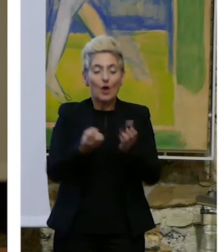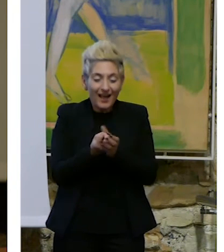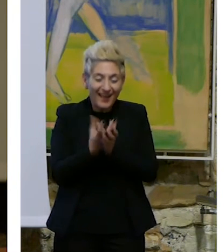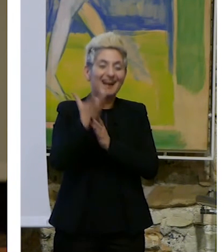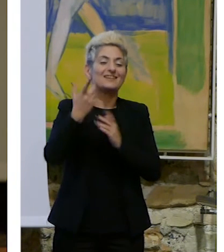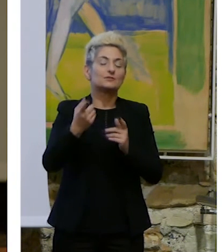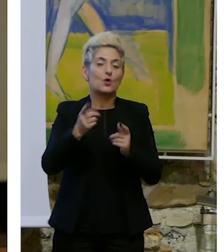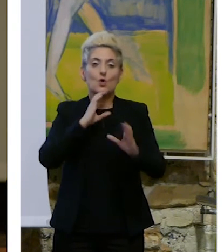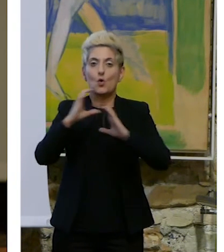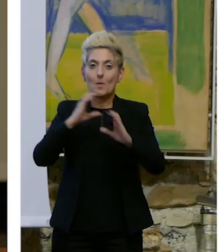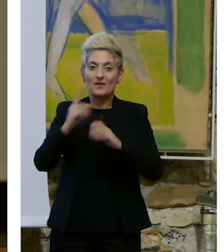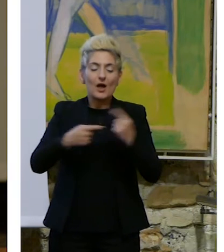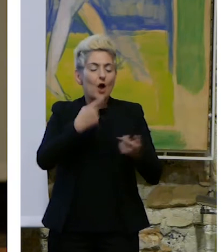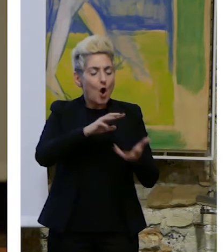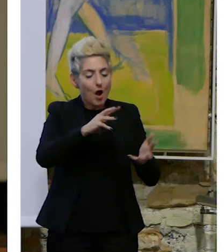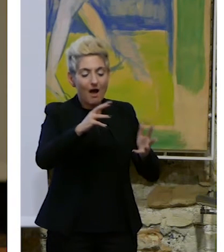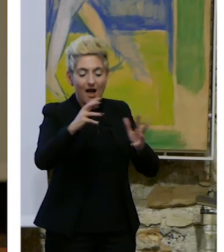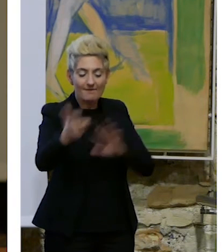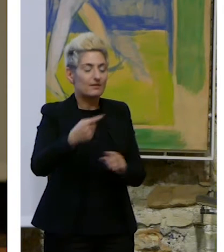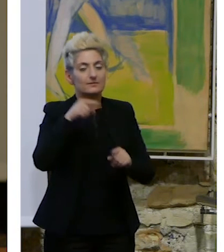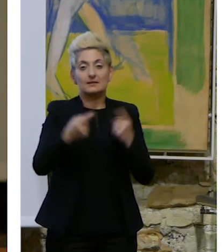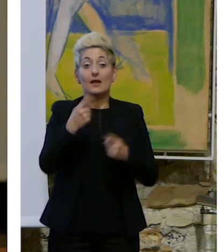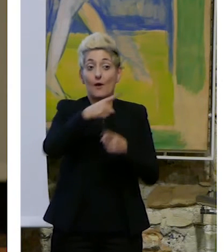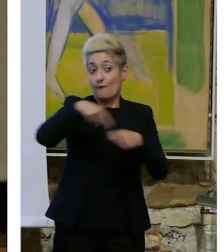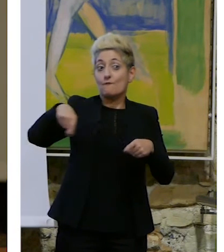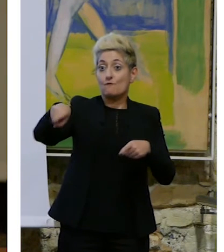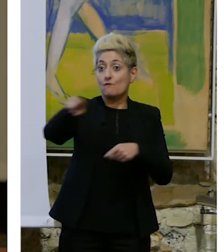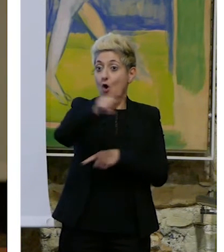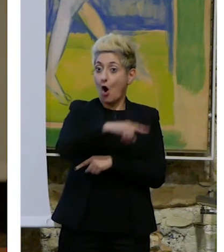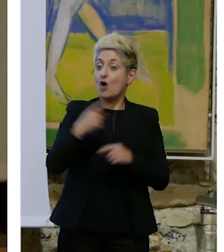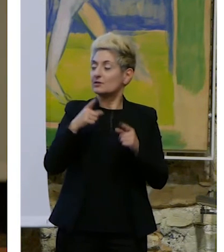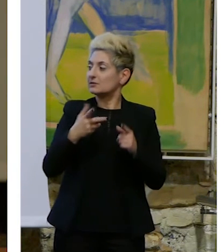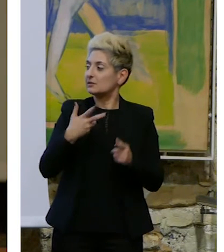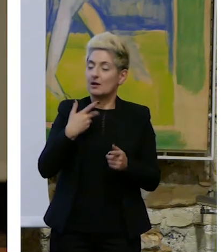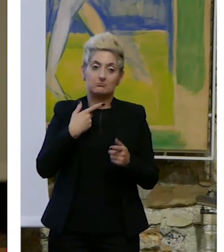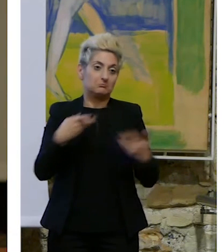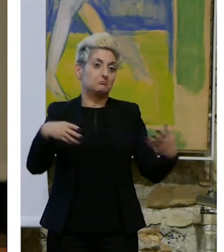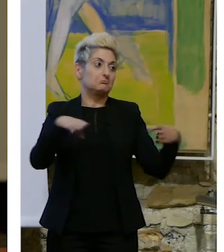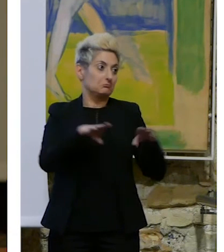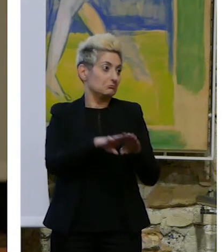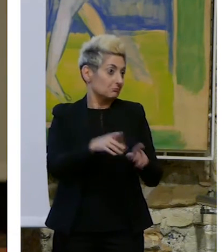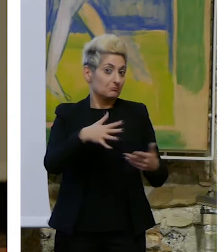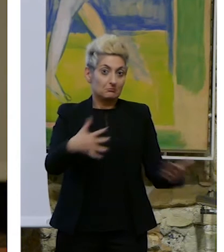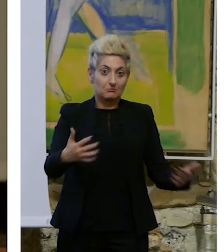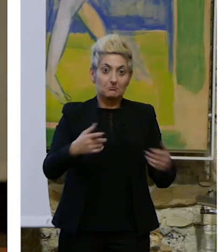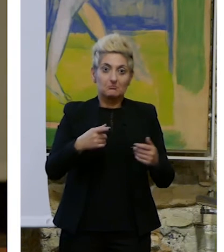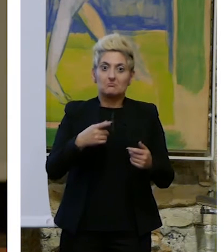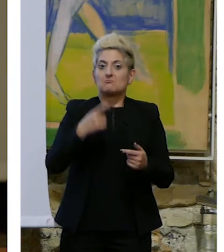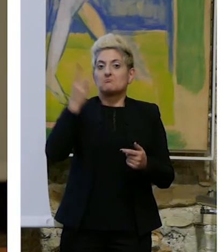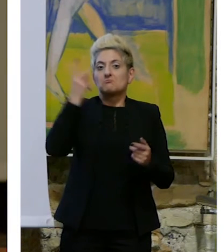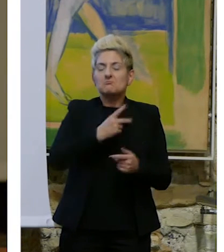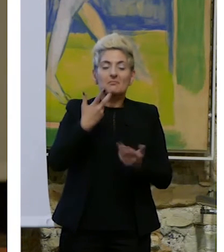che è in costante evoluzione. In questo senso la mostra che ho appena visto, che si sta concludendo, è encomiabile, perché è